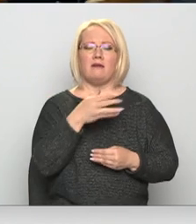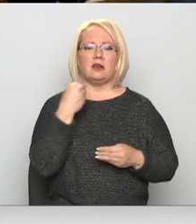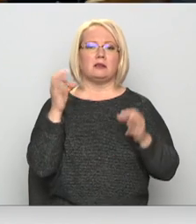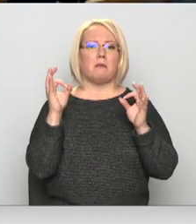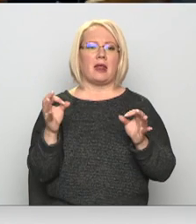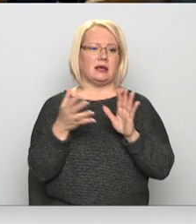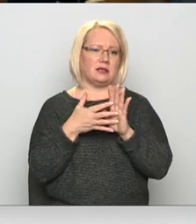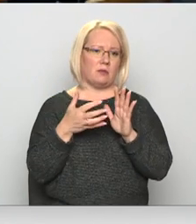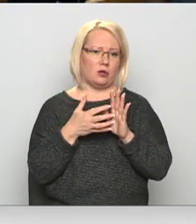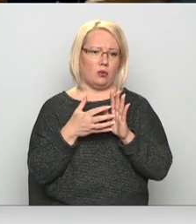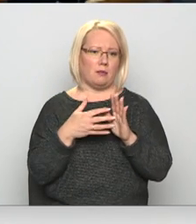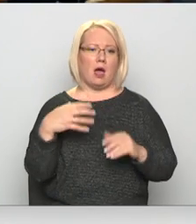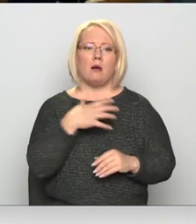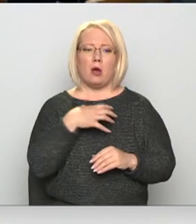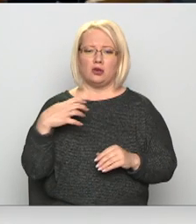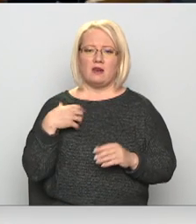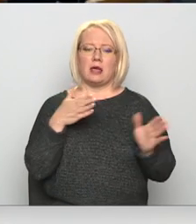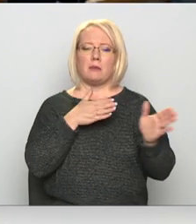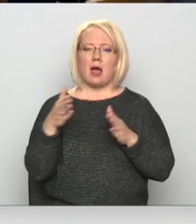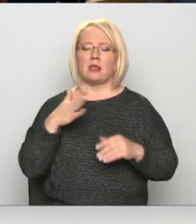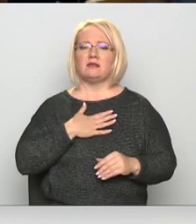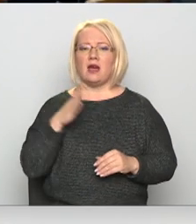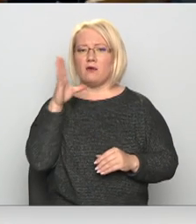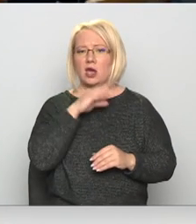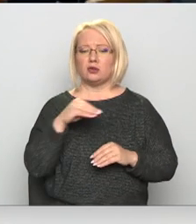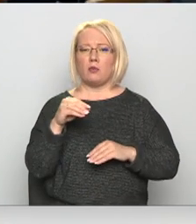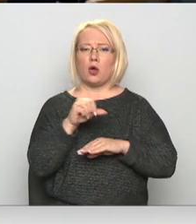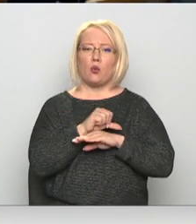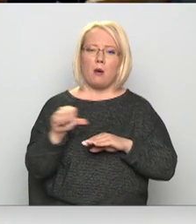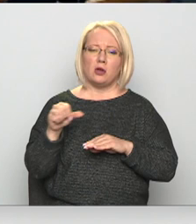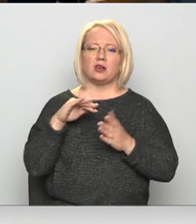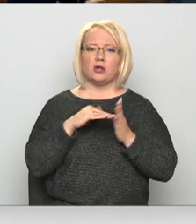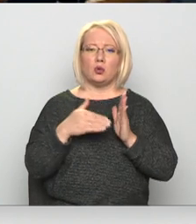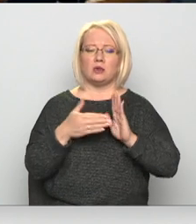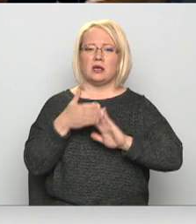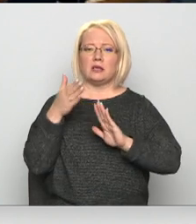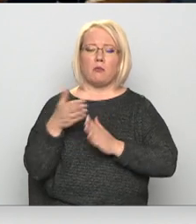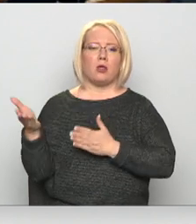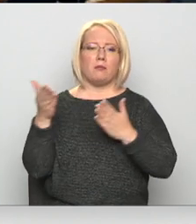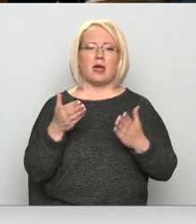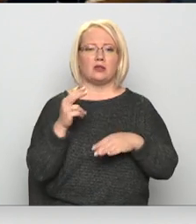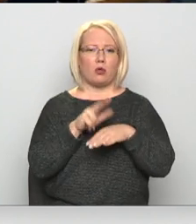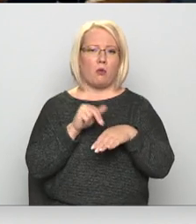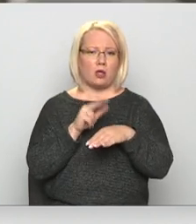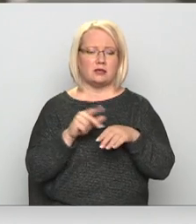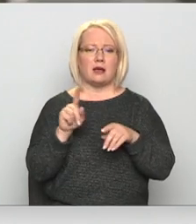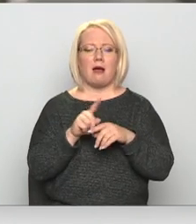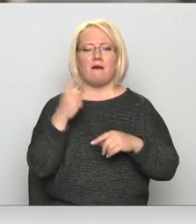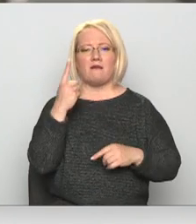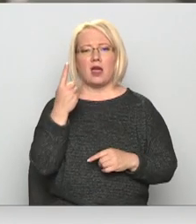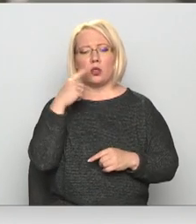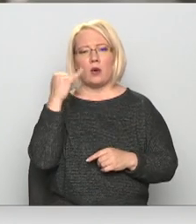izmantojam. Pašvaldība gatava savu iespēju robežās situāciju labot, pieaicinot policijas pārstāvjus kā viena no